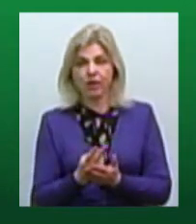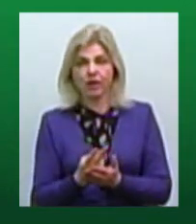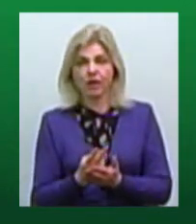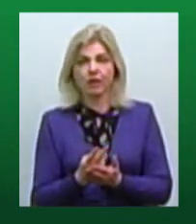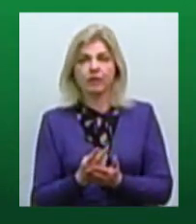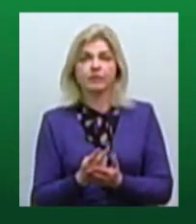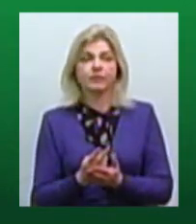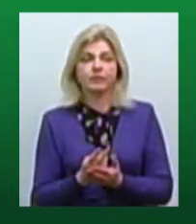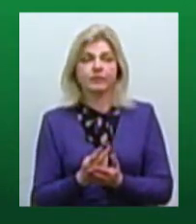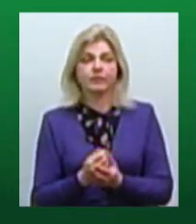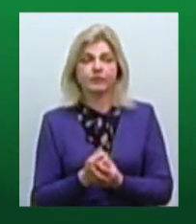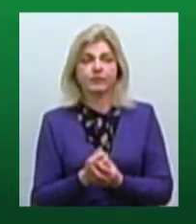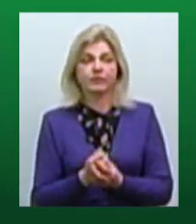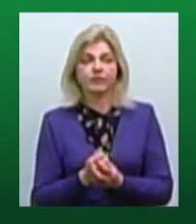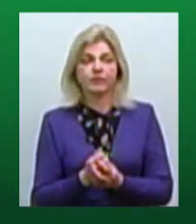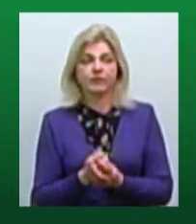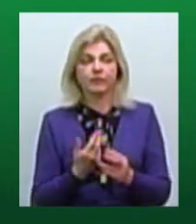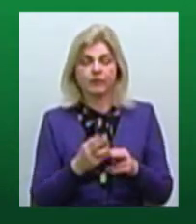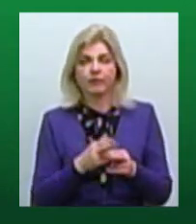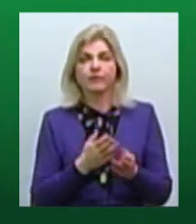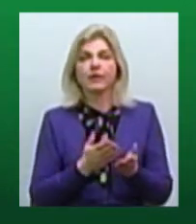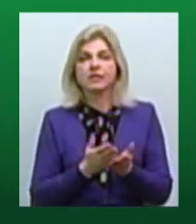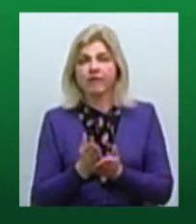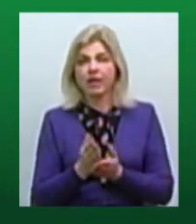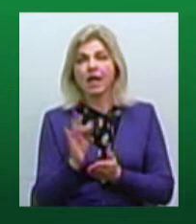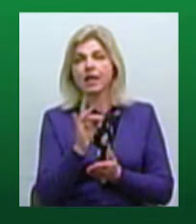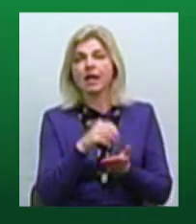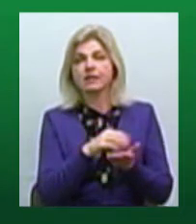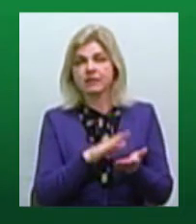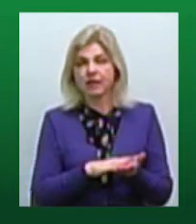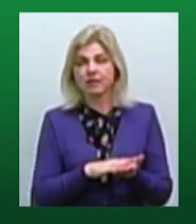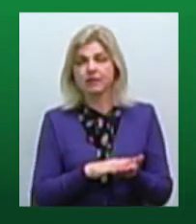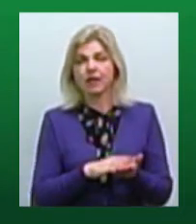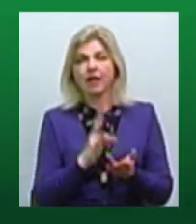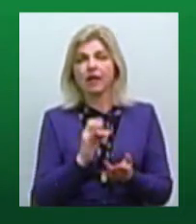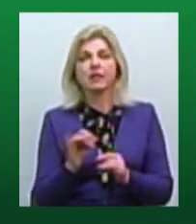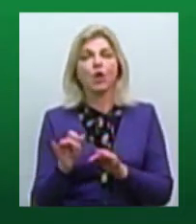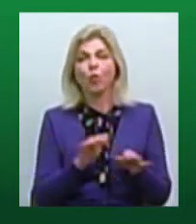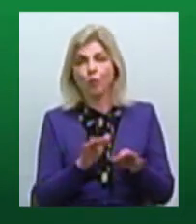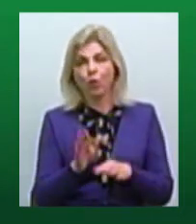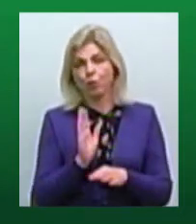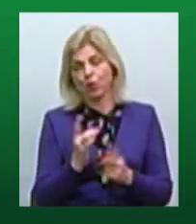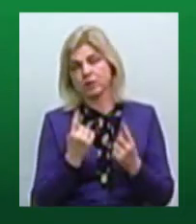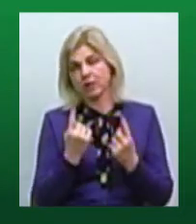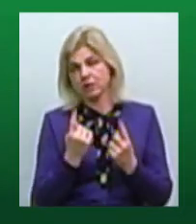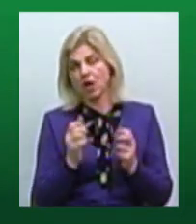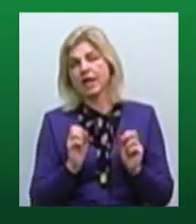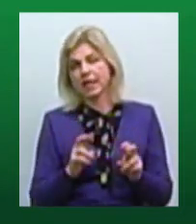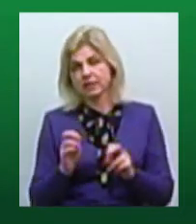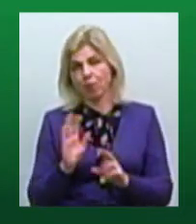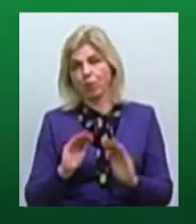карусели и страхи и бизнесу или полностью будут нашими меньшими